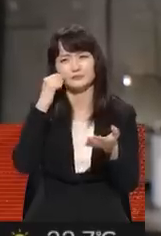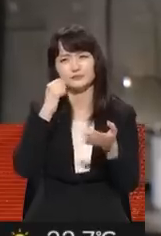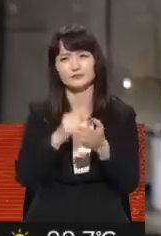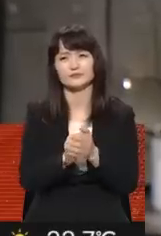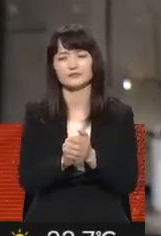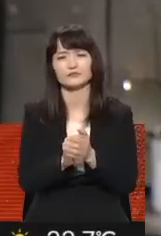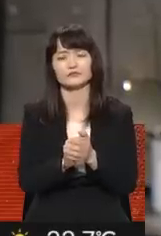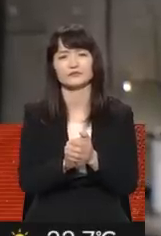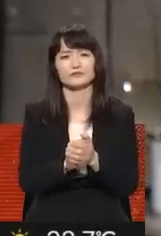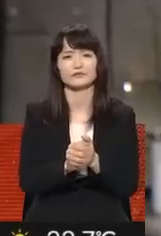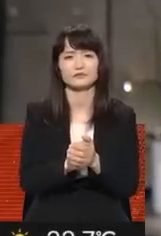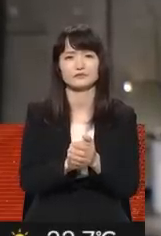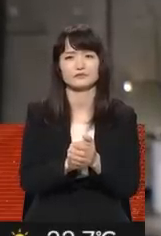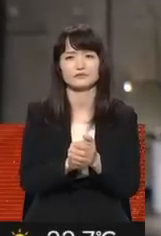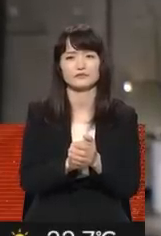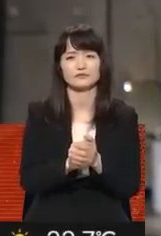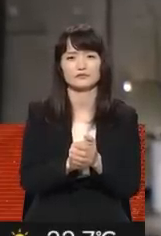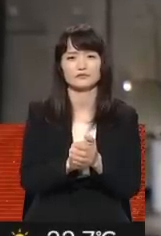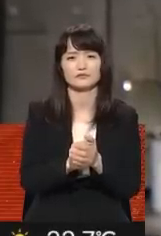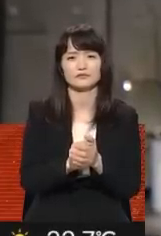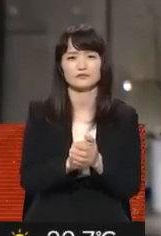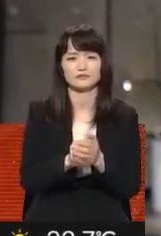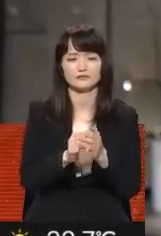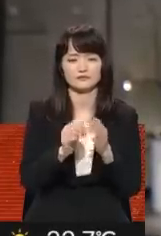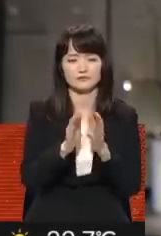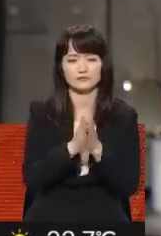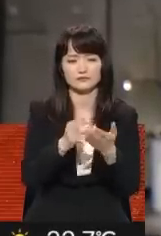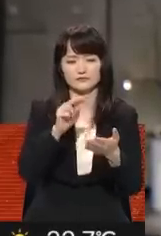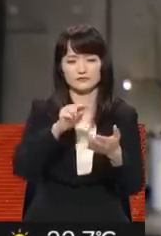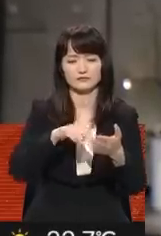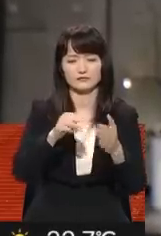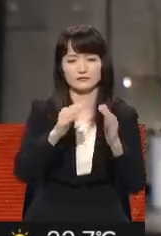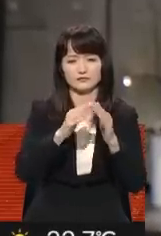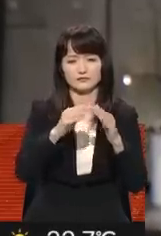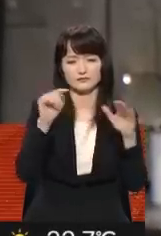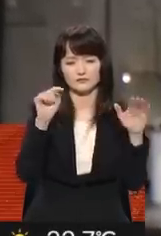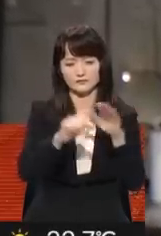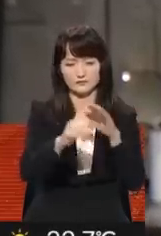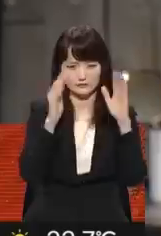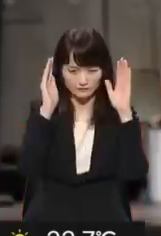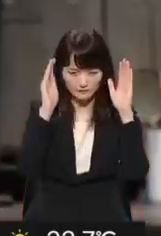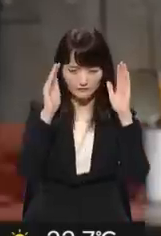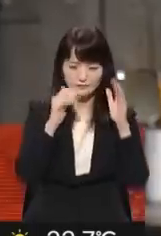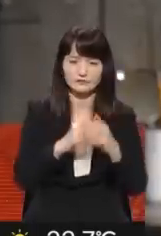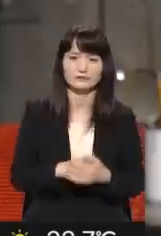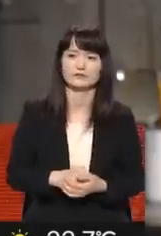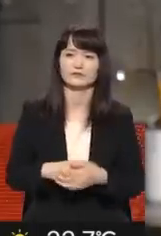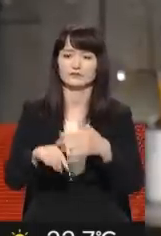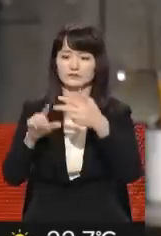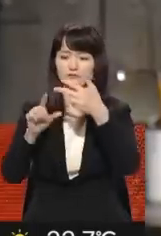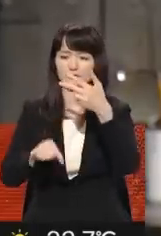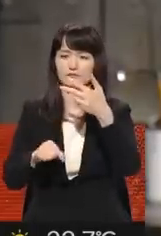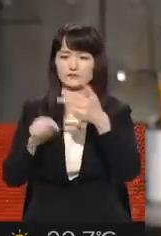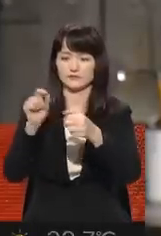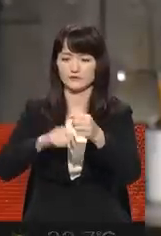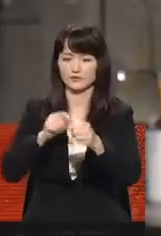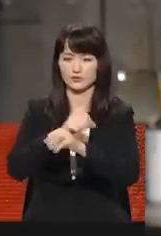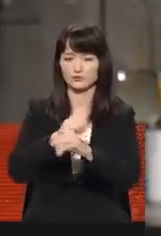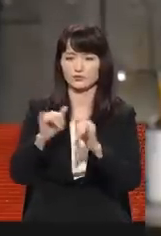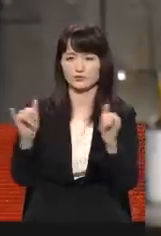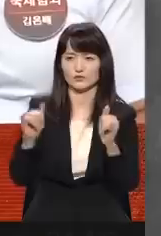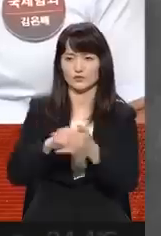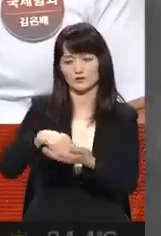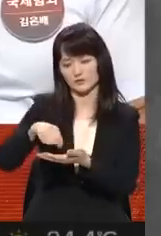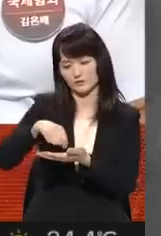도서관을 다니면서 공부를 했어요. 공무원 시험을 준비를 했다고는 하는데 아마 이번 다음 달인가 아마 그 공무원 필기 시험 준비하는데 영어